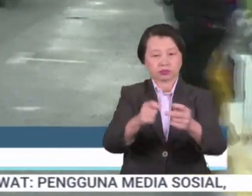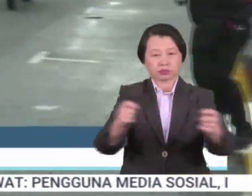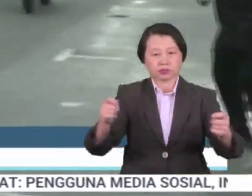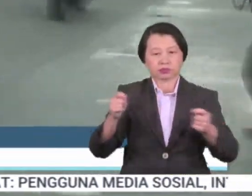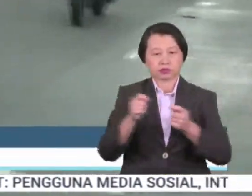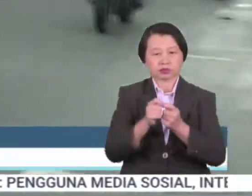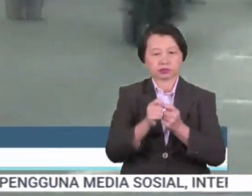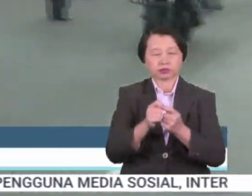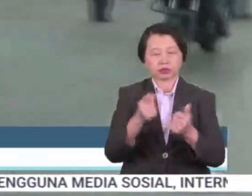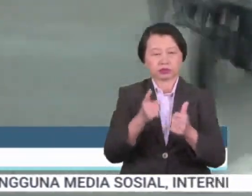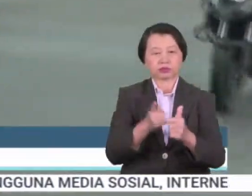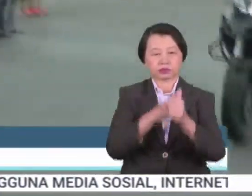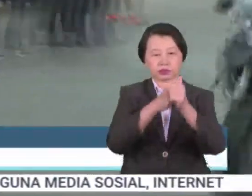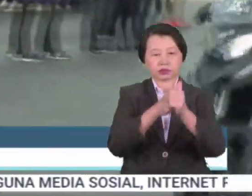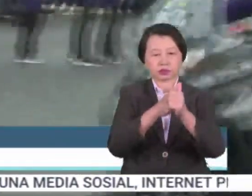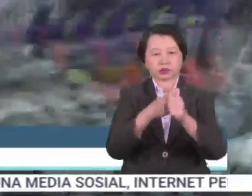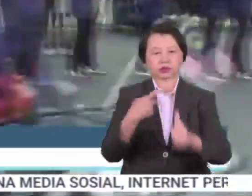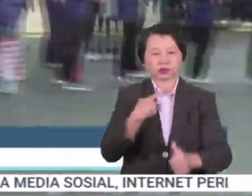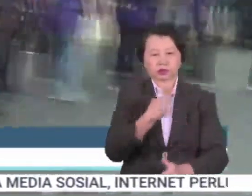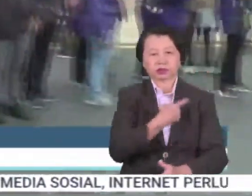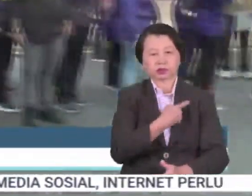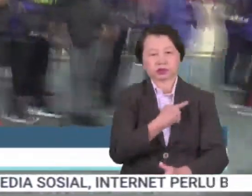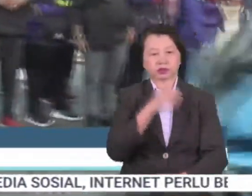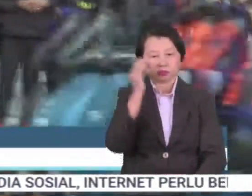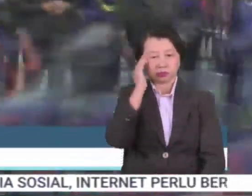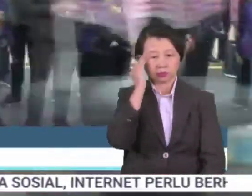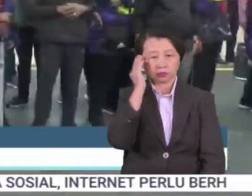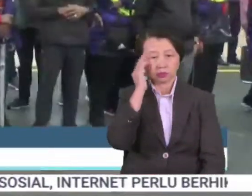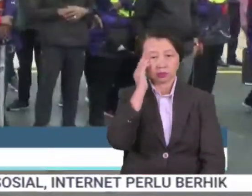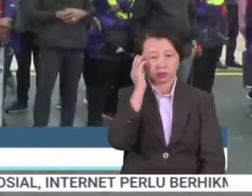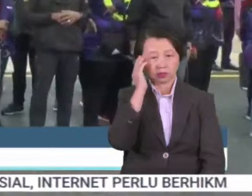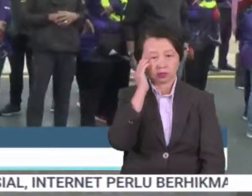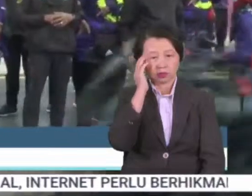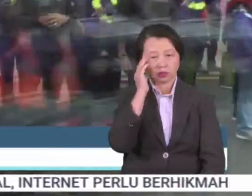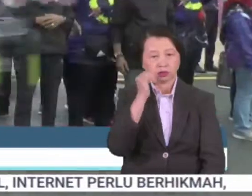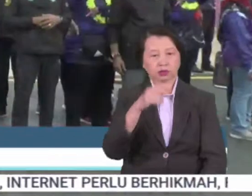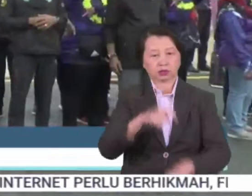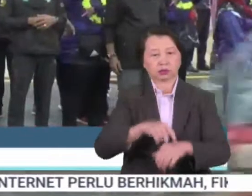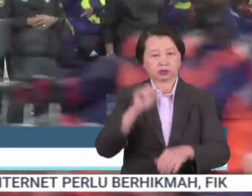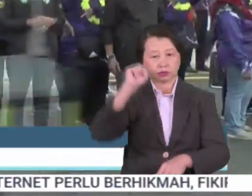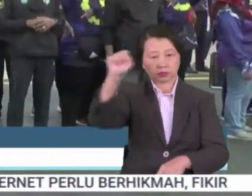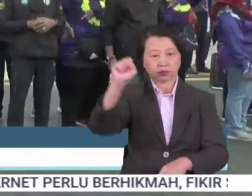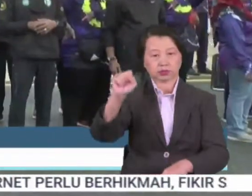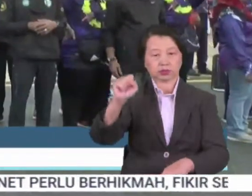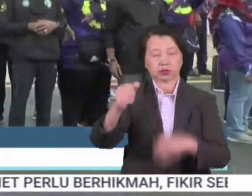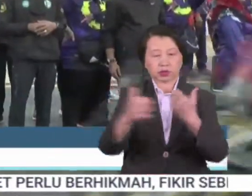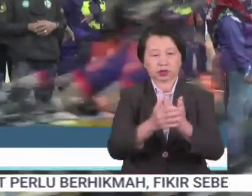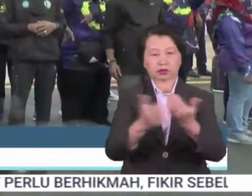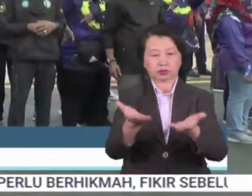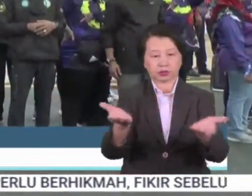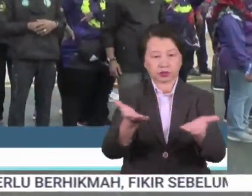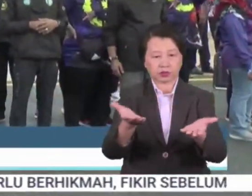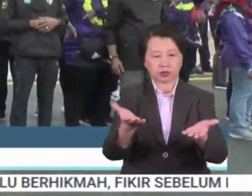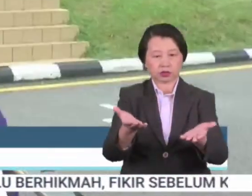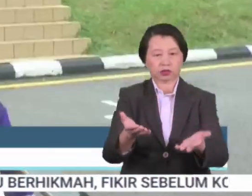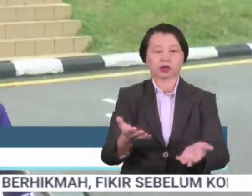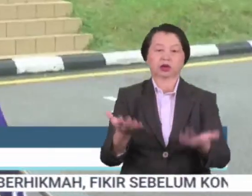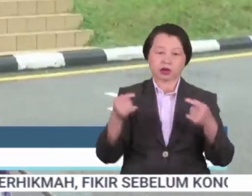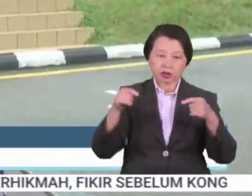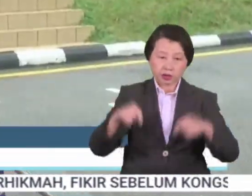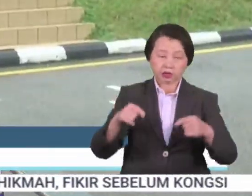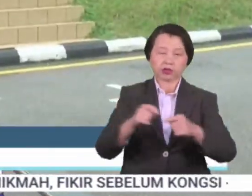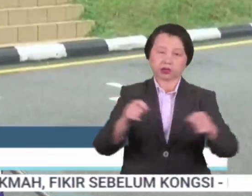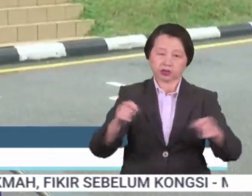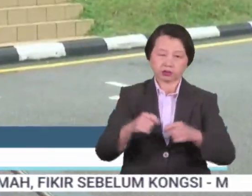tempat pertama yang kita tahu Proklamasi Kemerdekaan tersebut sampai kat sini dahulu jadi inilah